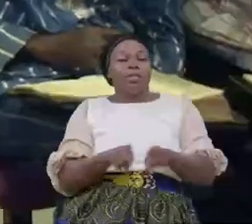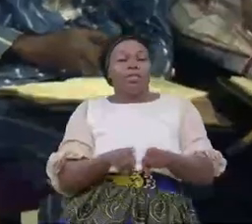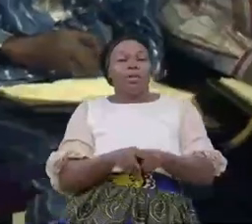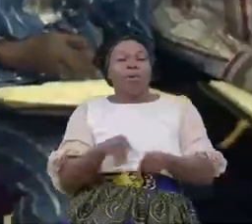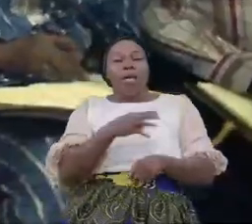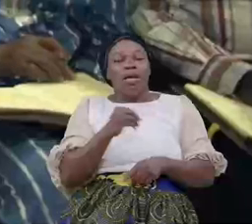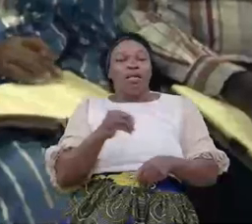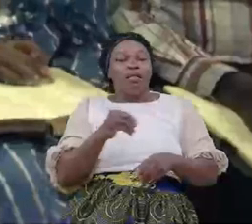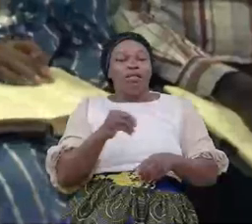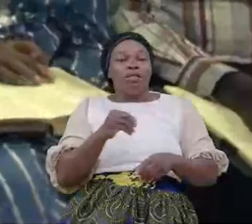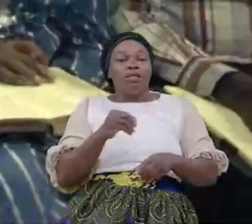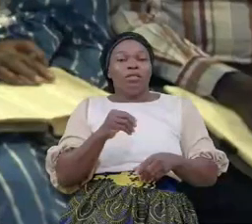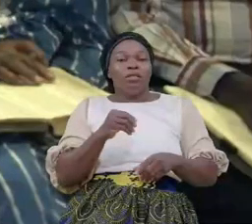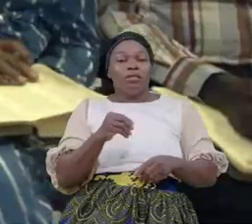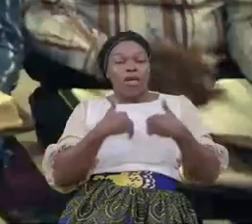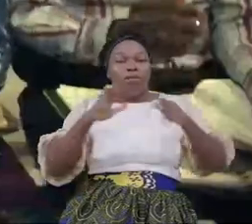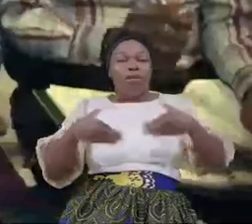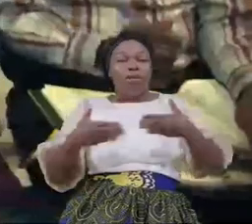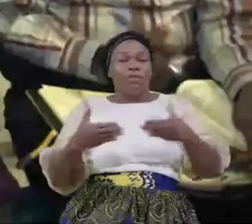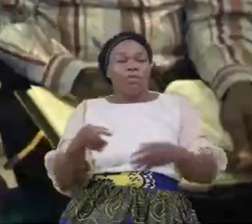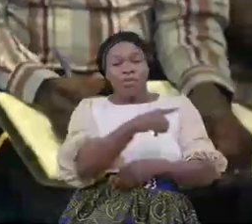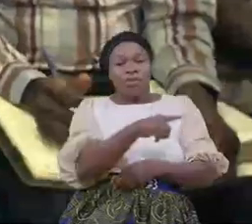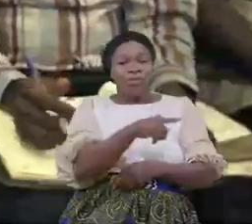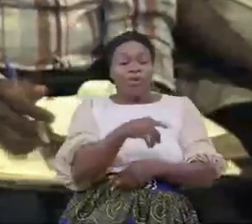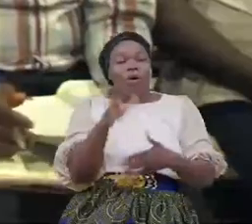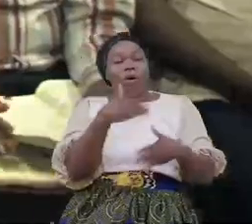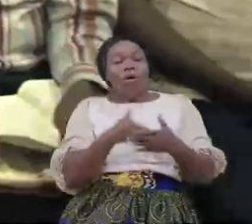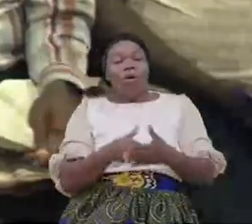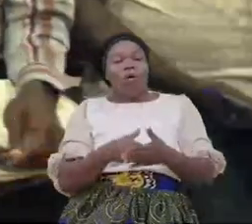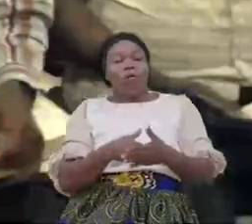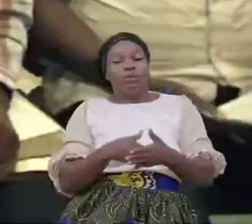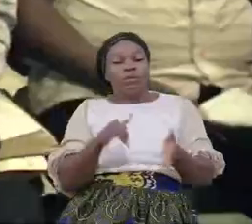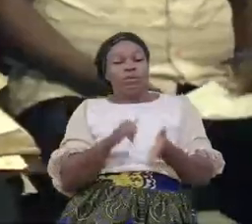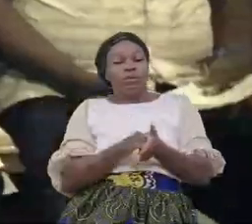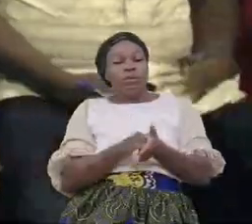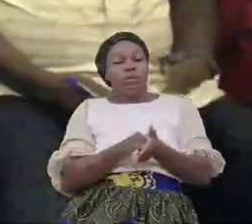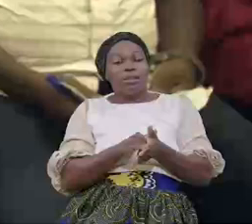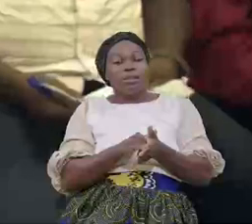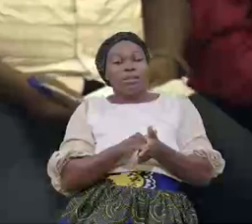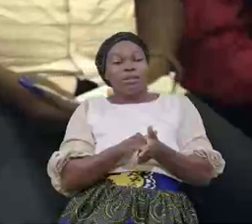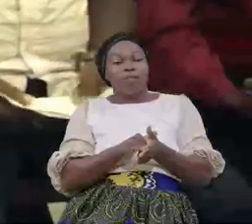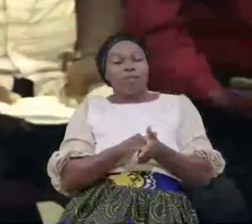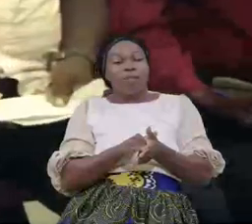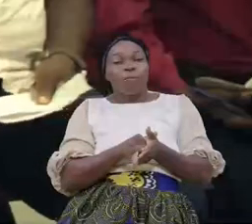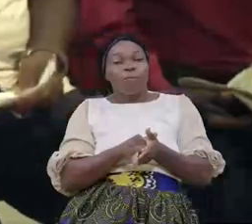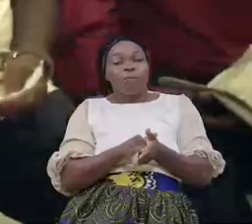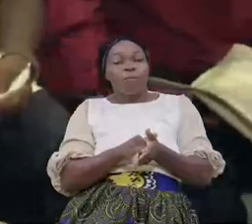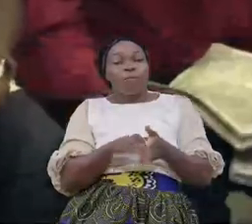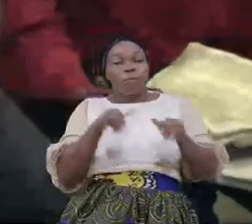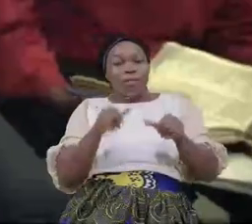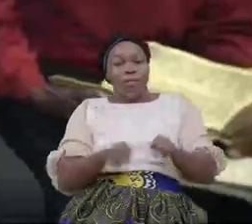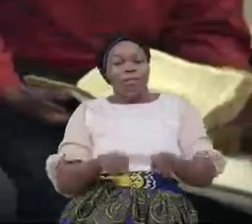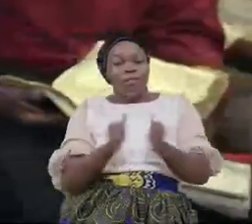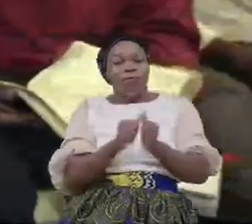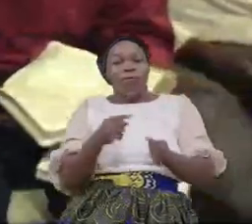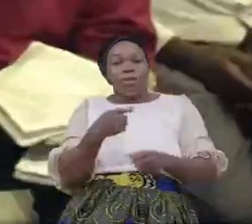t'a donné tout ce qui navigue avec toi. Votre femme fera